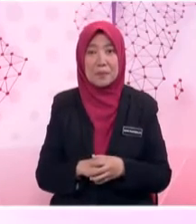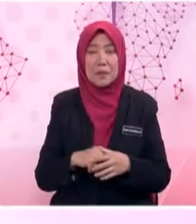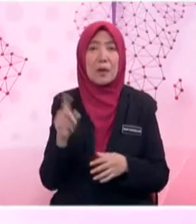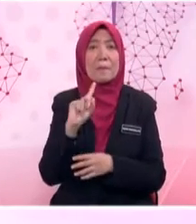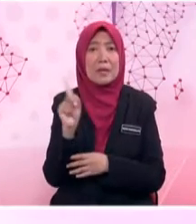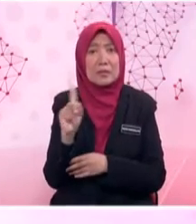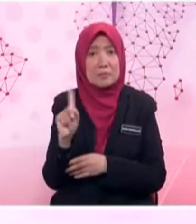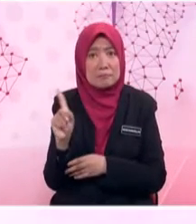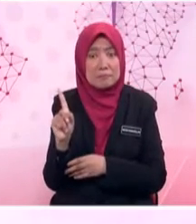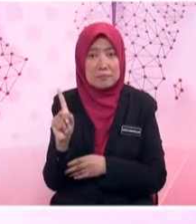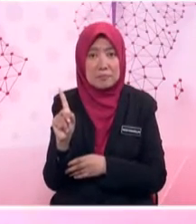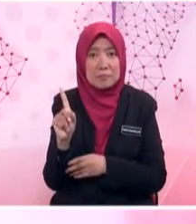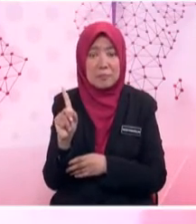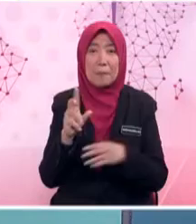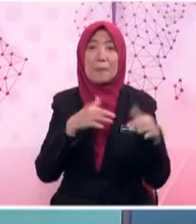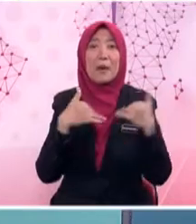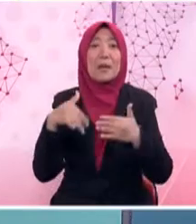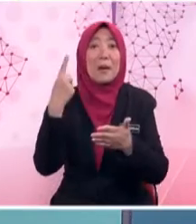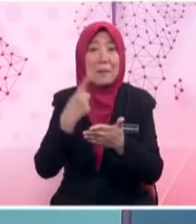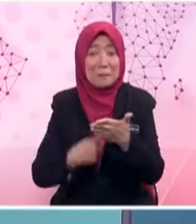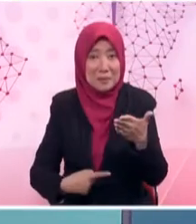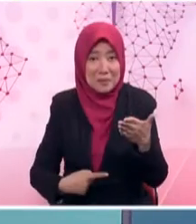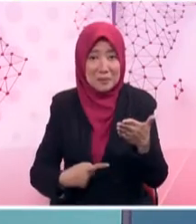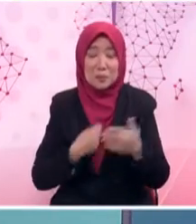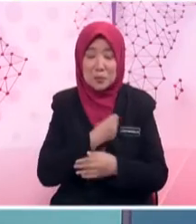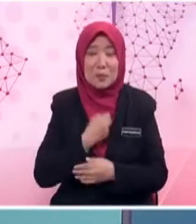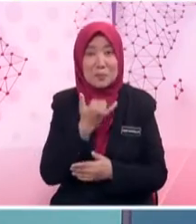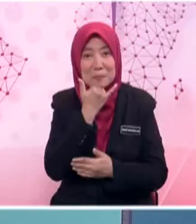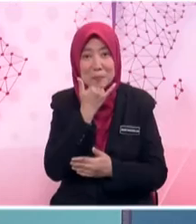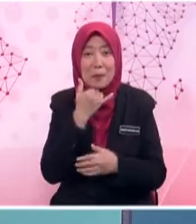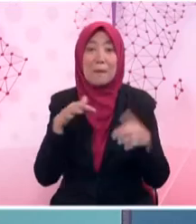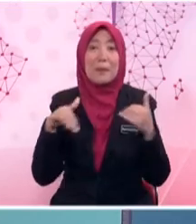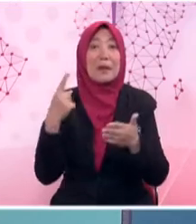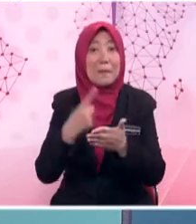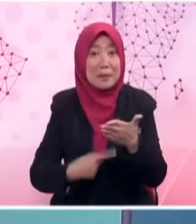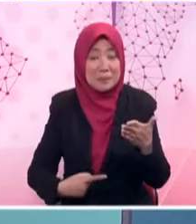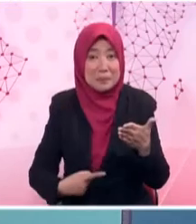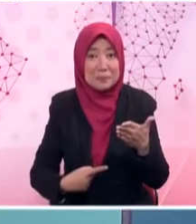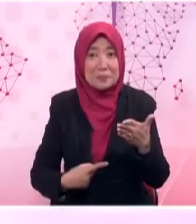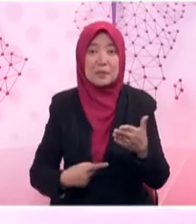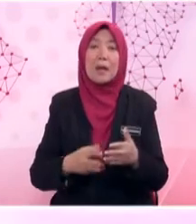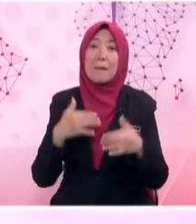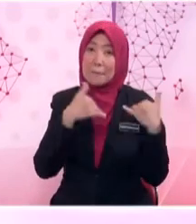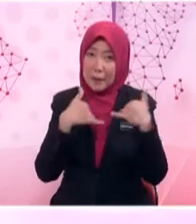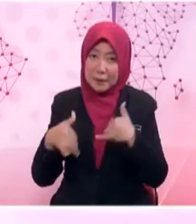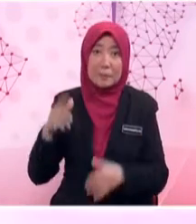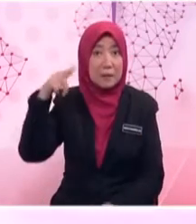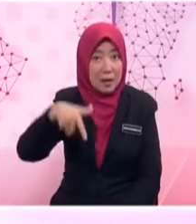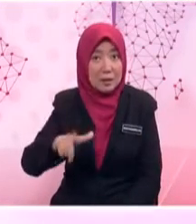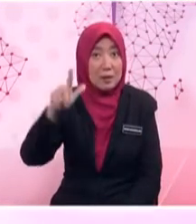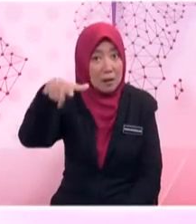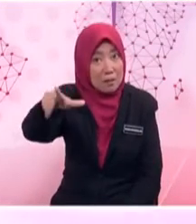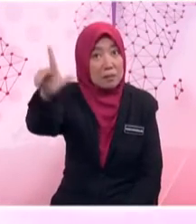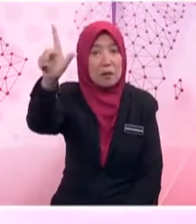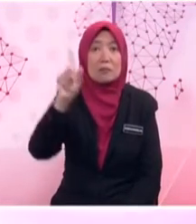mana? Bermain layang-layang. Sorry. Bermain apa ya? Betul ya cikgu? Ya. Bermain layang-layang. Di